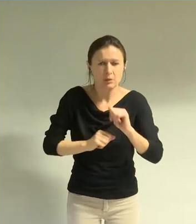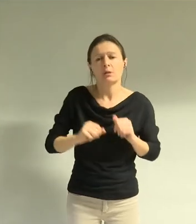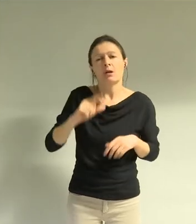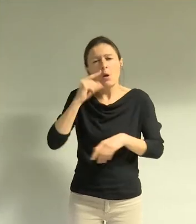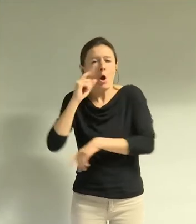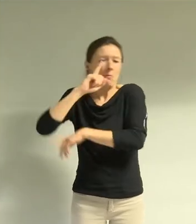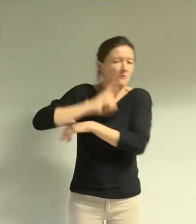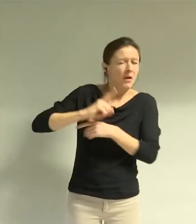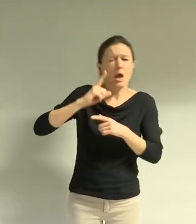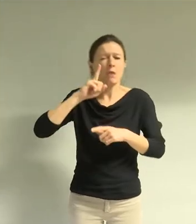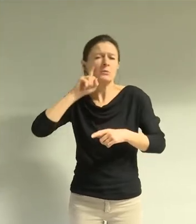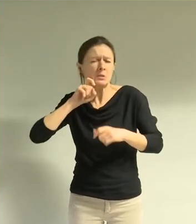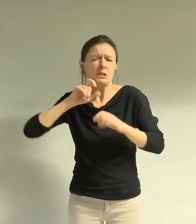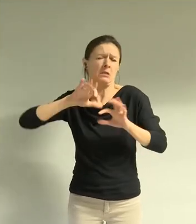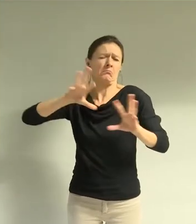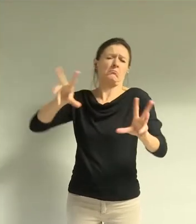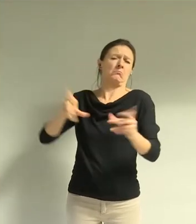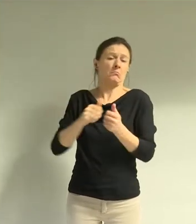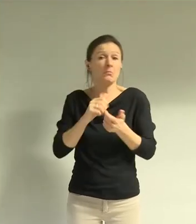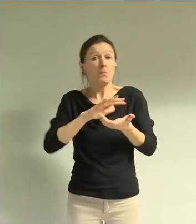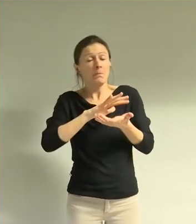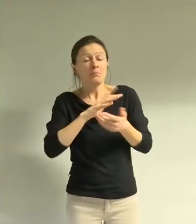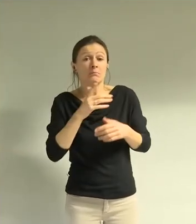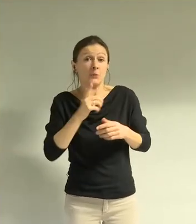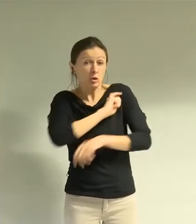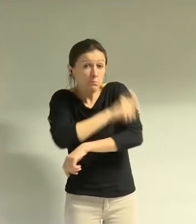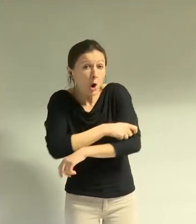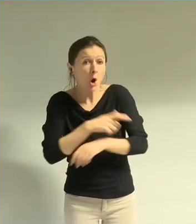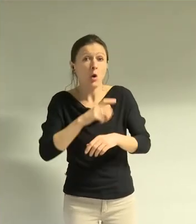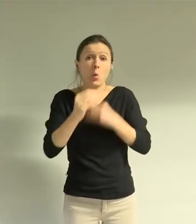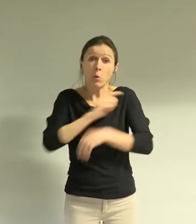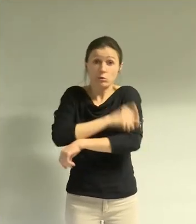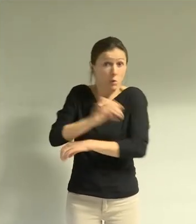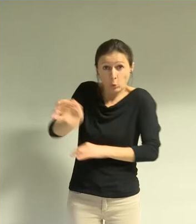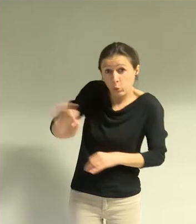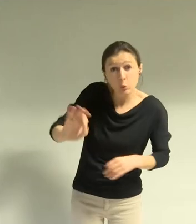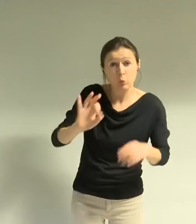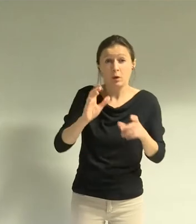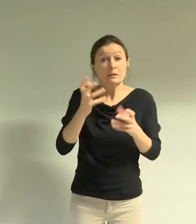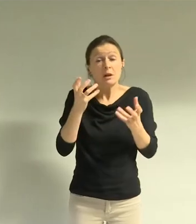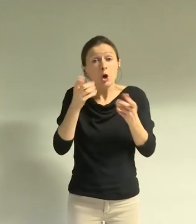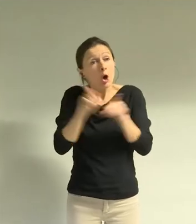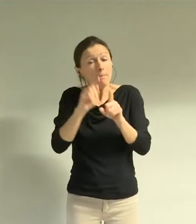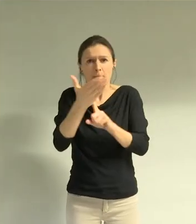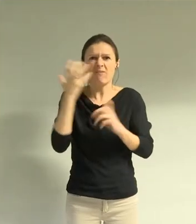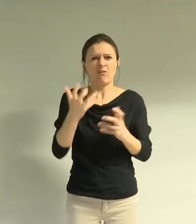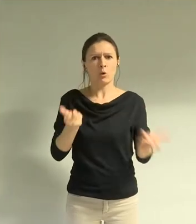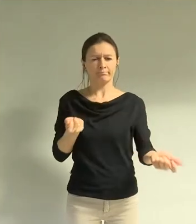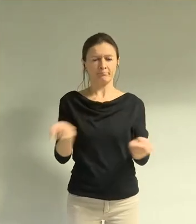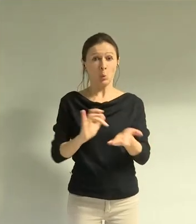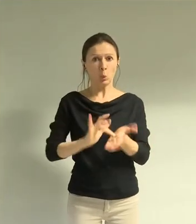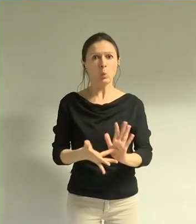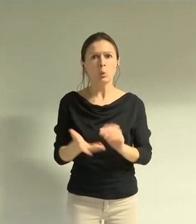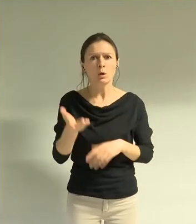ou non pratique sportive vous proposer ici d'engager grenoble dans une planification